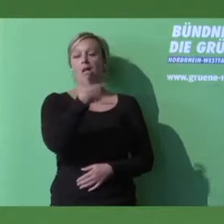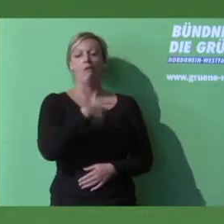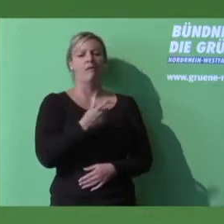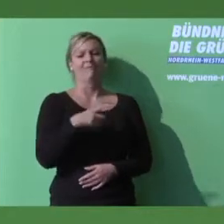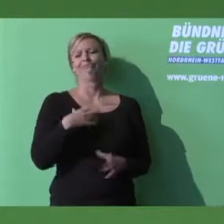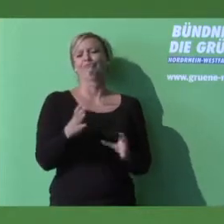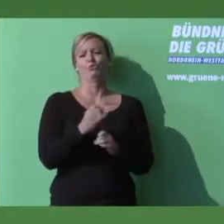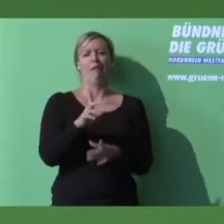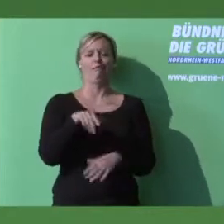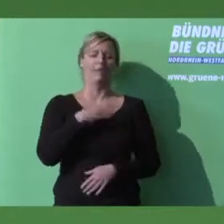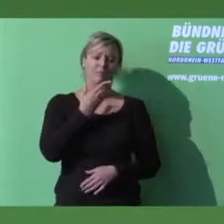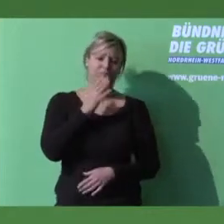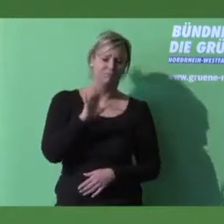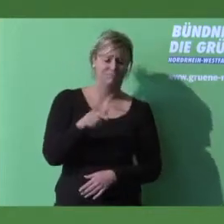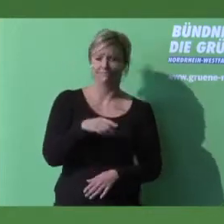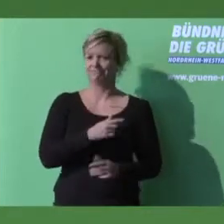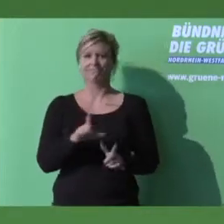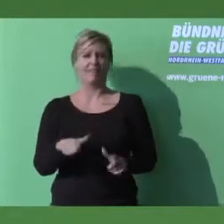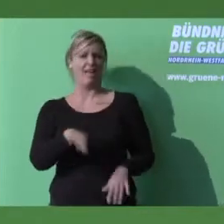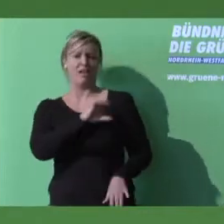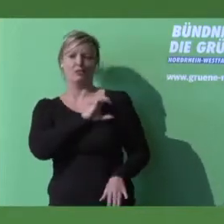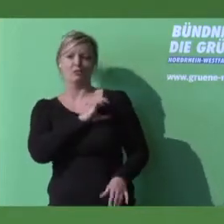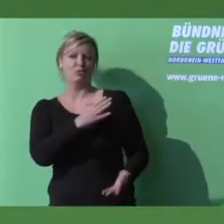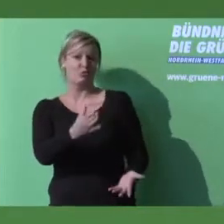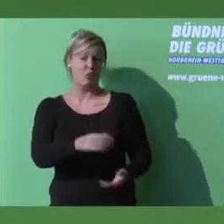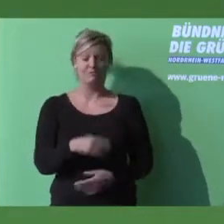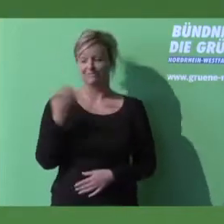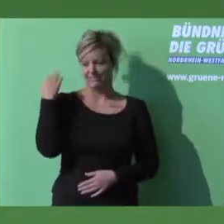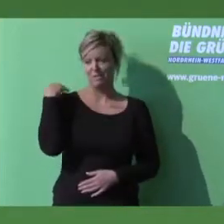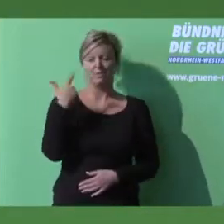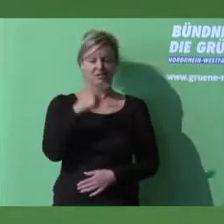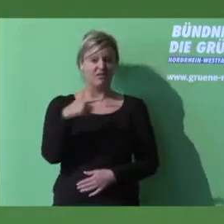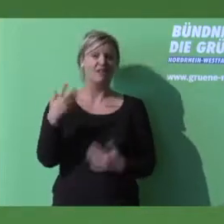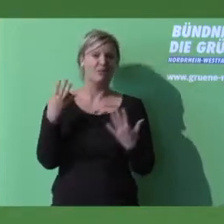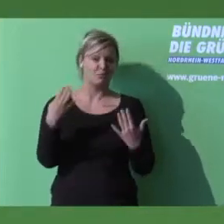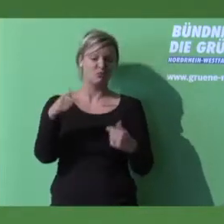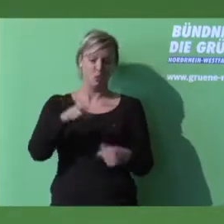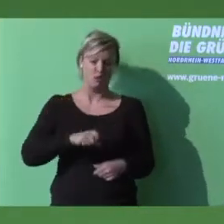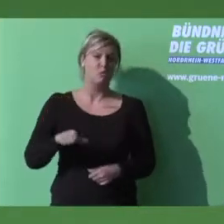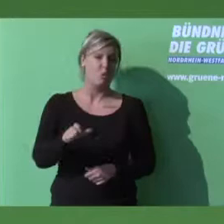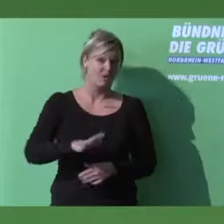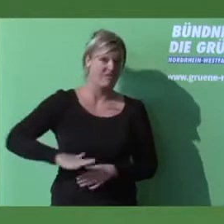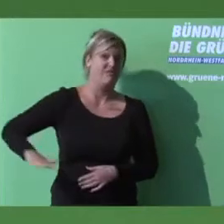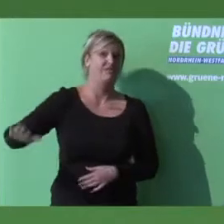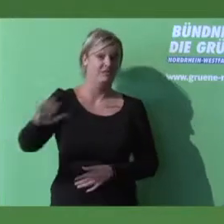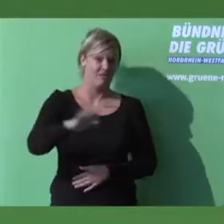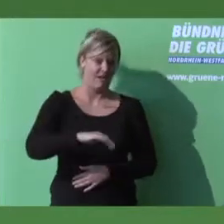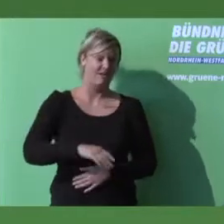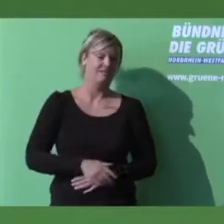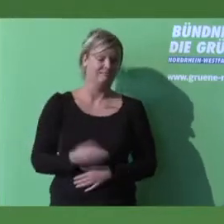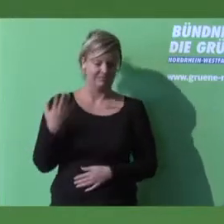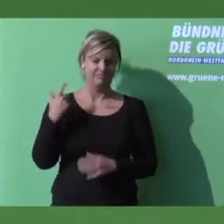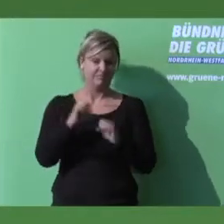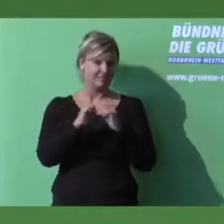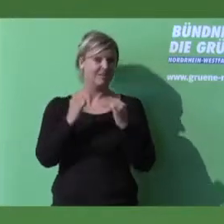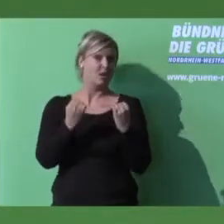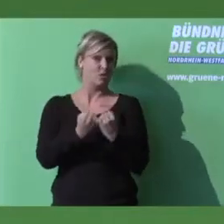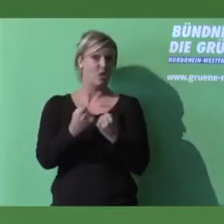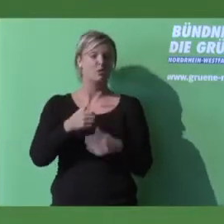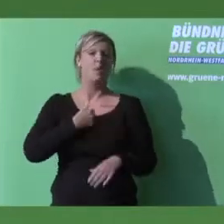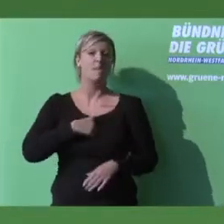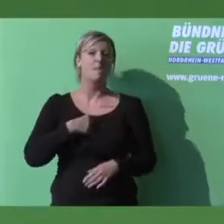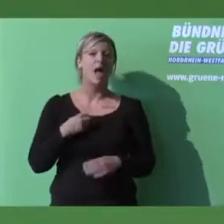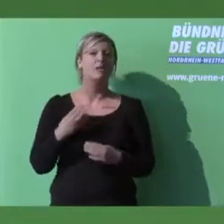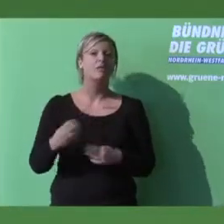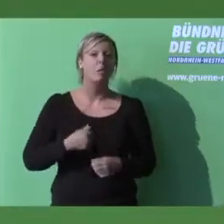schaffen. Das war die Ausgangssituation 2009 hier in NRW. Das war die Situation in Baden-Württemberg,